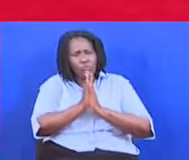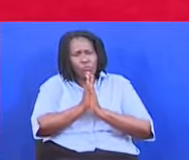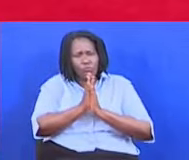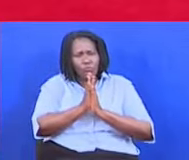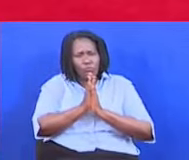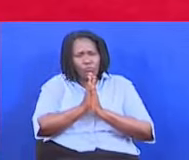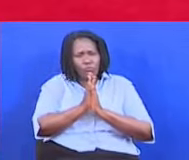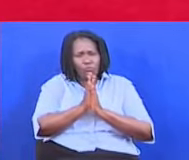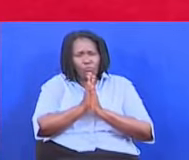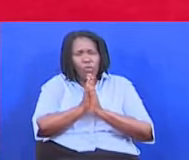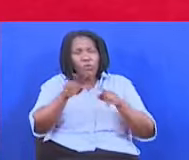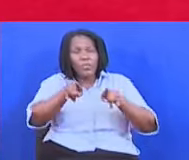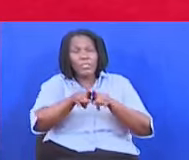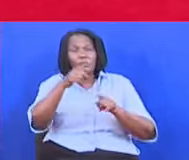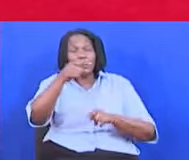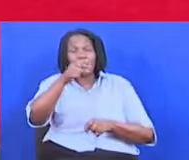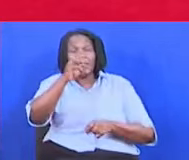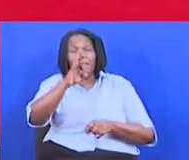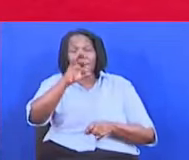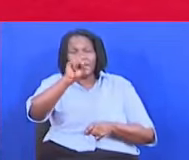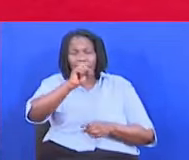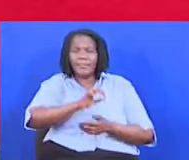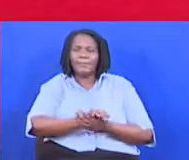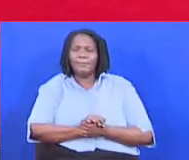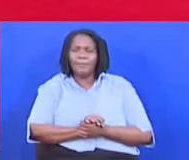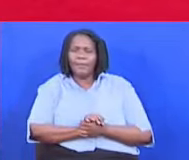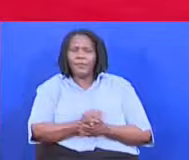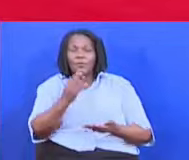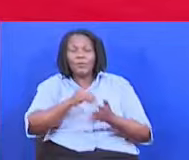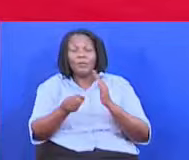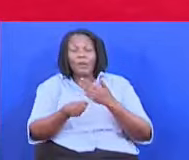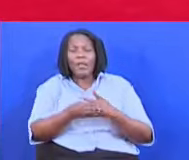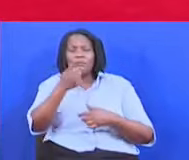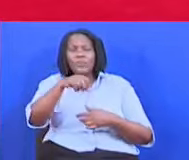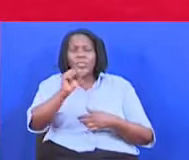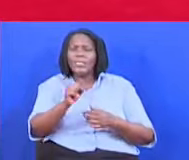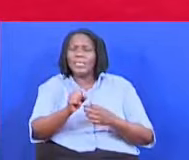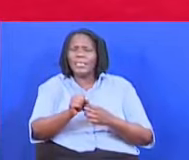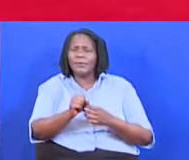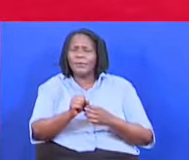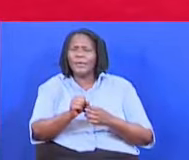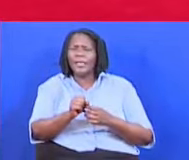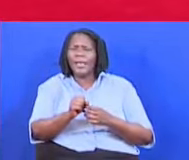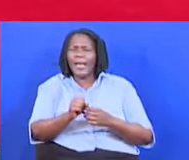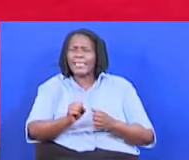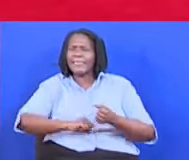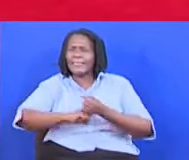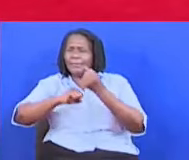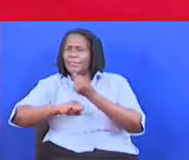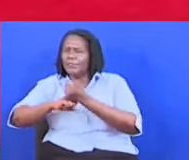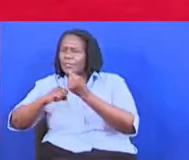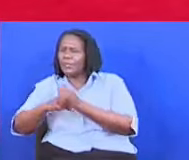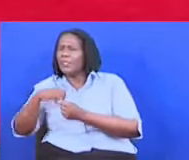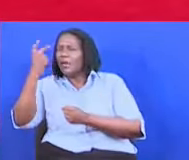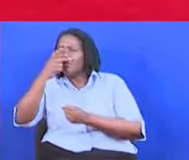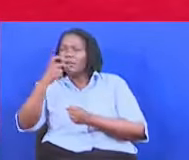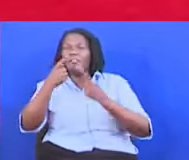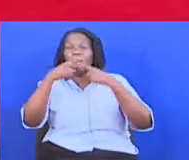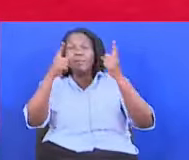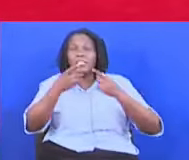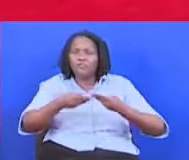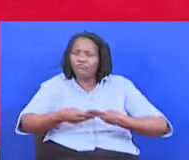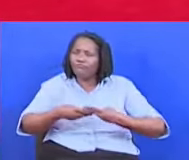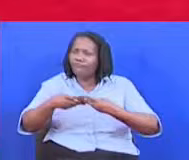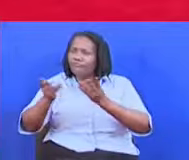Na hili naomba nimpongeze Profesa De Santos Layo wa TFS kwa sababu yeye ameamua kuweka nguvu kubwa ya upatikanaji wa miche maeneo mbalimbali kwa ajili ya kuaga. Kwa